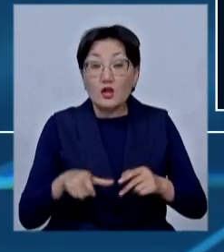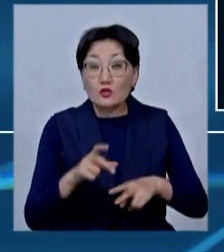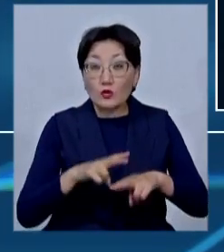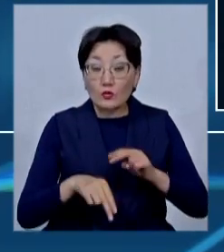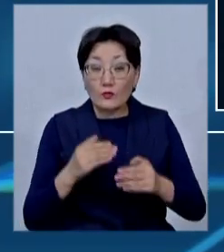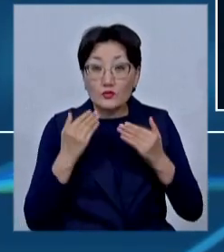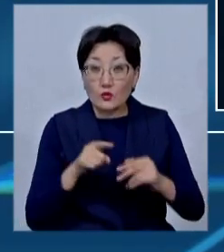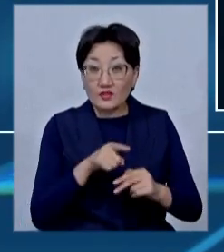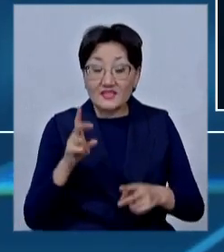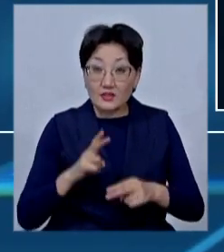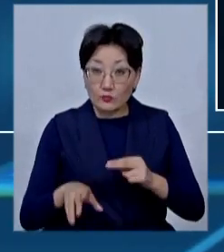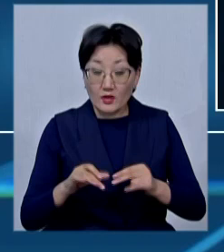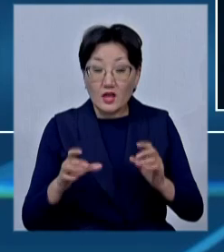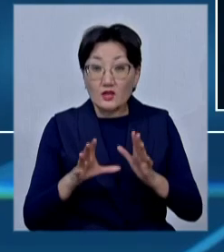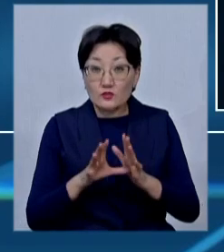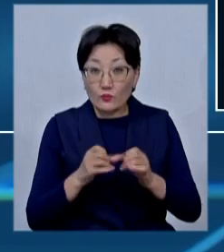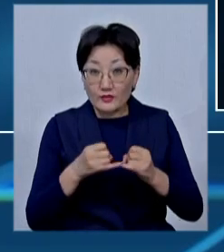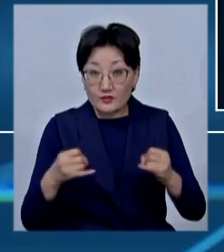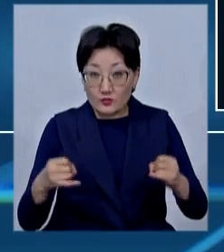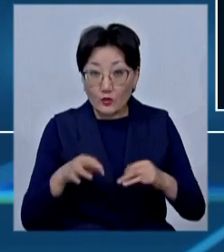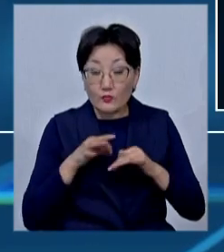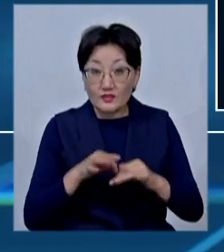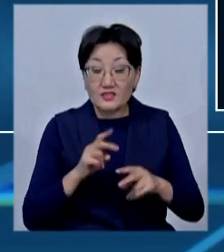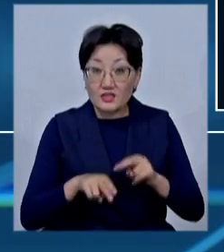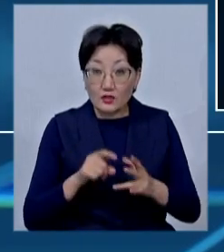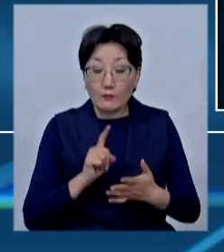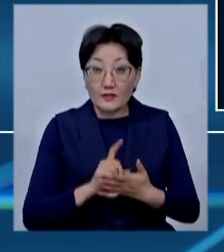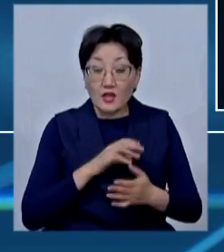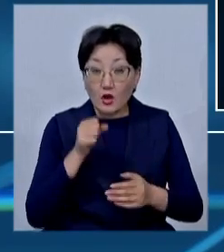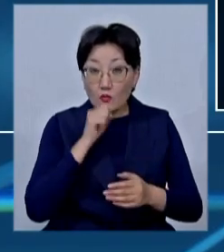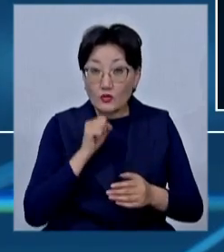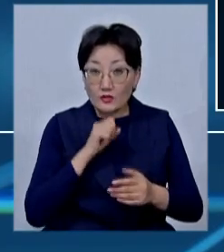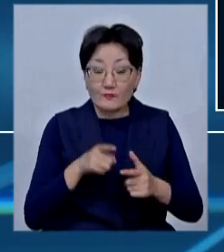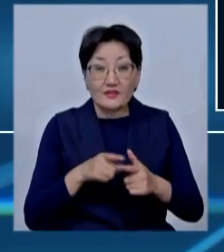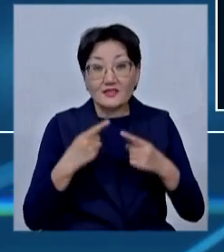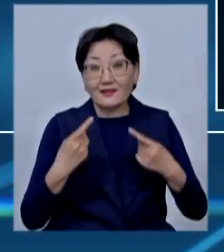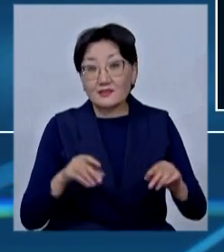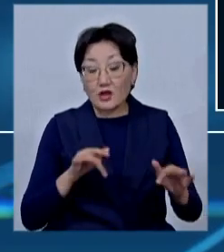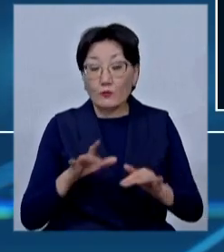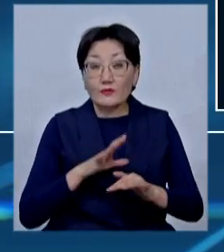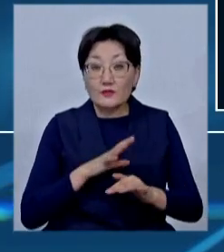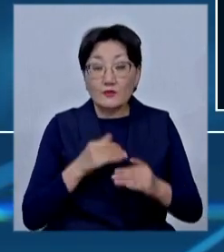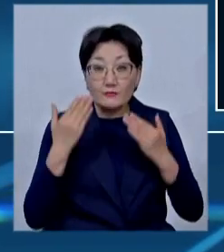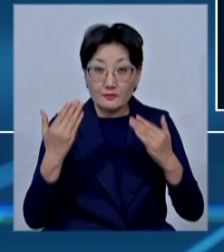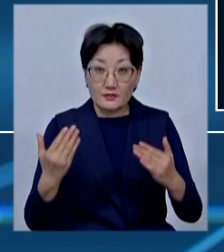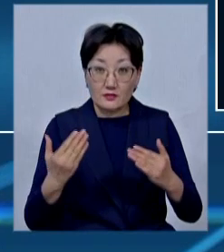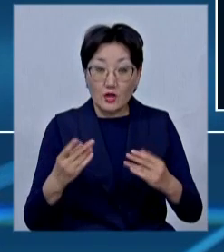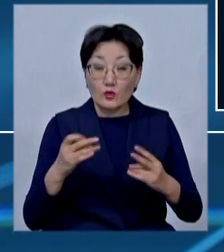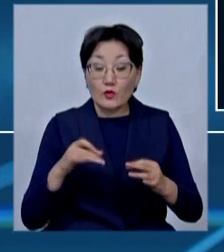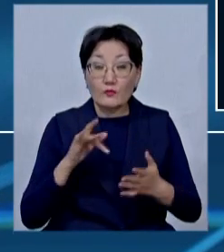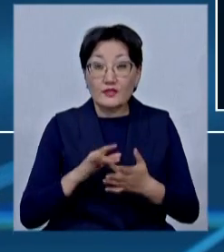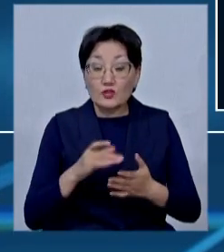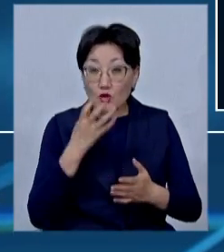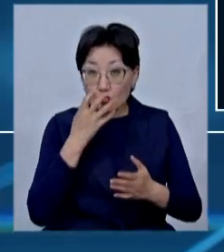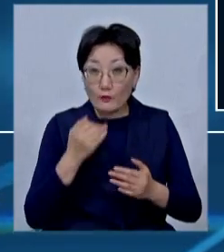дейін аяқталған жоқ. Желілер осы жолмен өткізілуі керекет. Онда ұрлық болғанын немесе қандай процестер болғанын білмеймін. Бірақ орталық жылыту